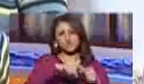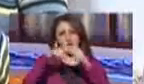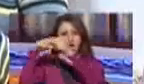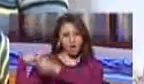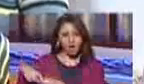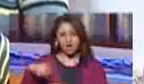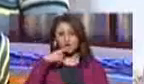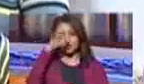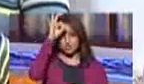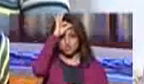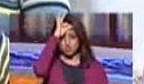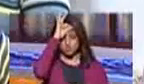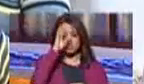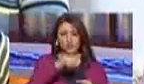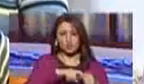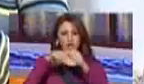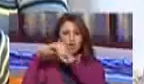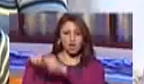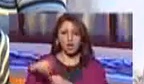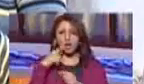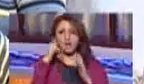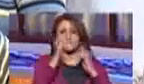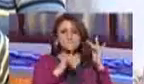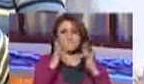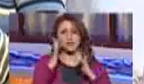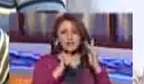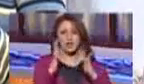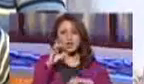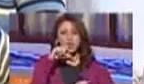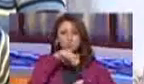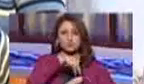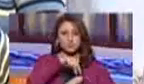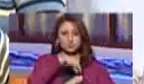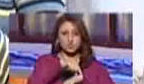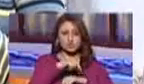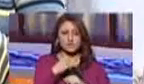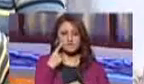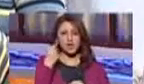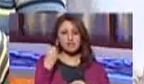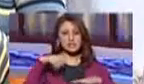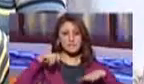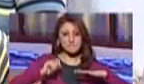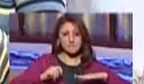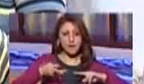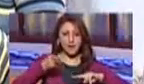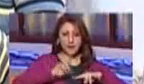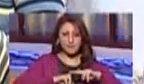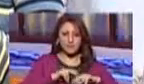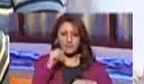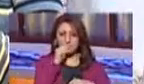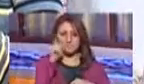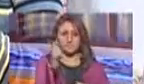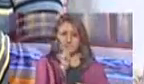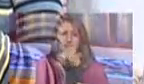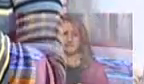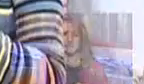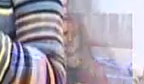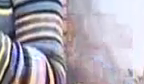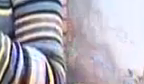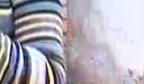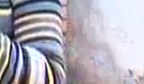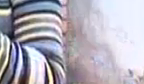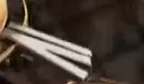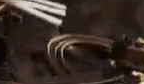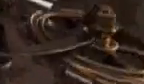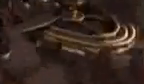الشرطه الى مستشفى المطريه. فهل من تغيير مجددا في قضيه حماده صابر؟ ايماني توني 90 دقيقه